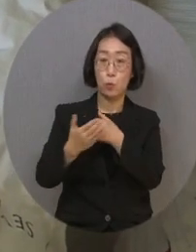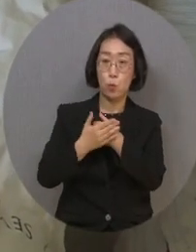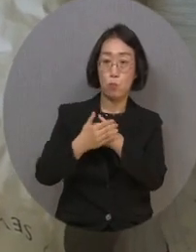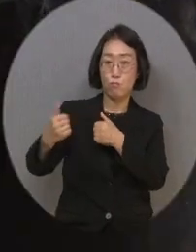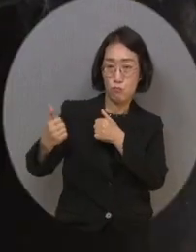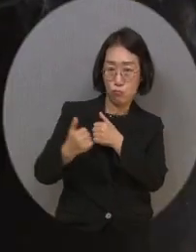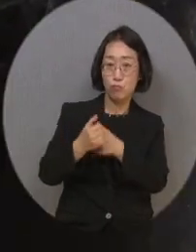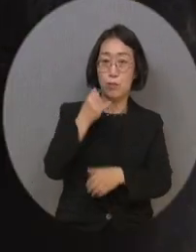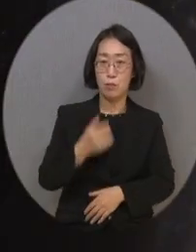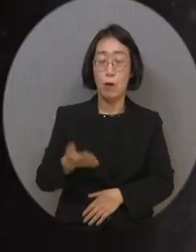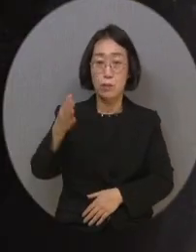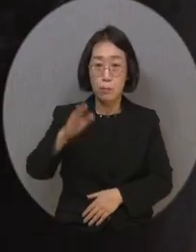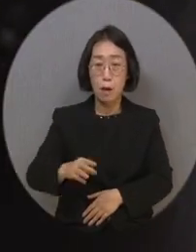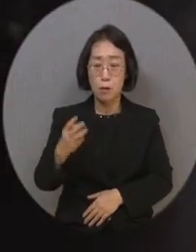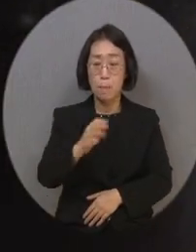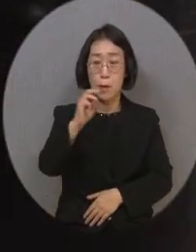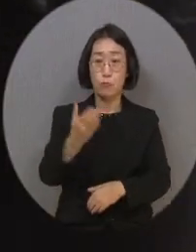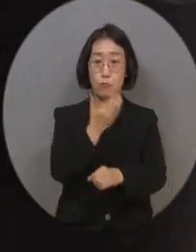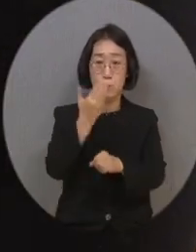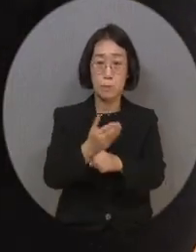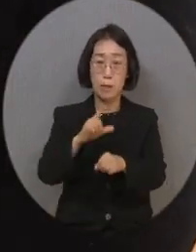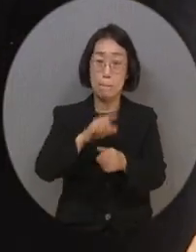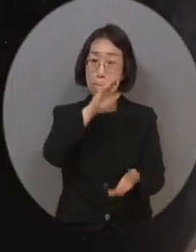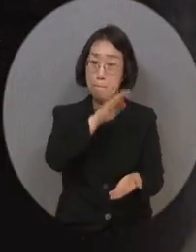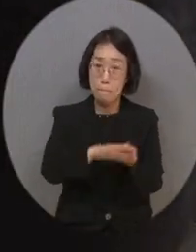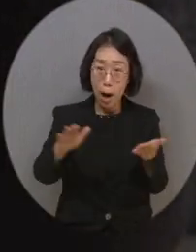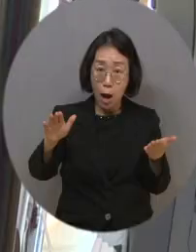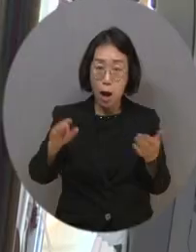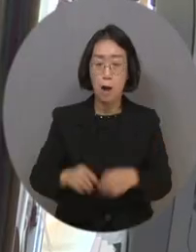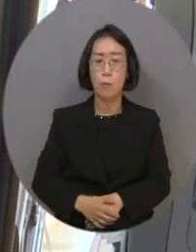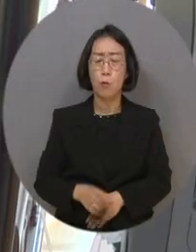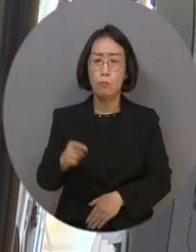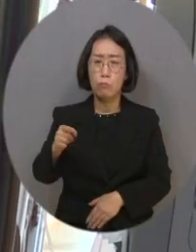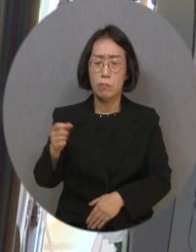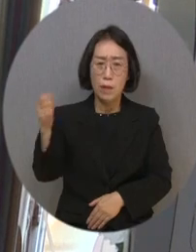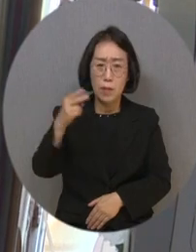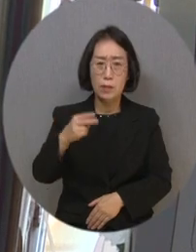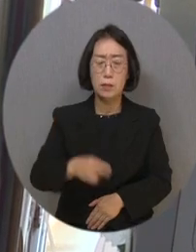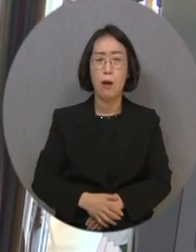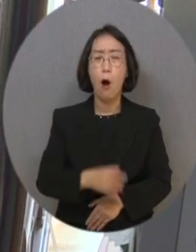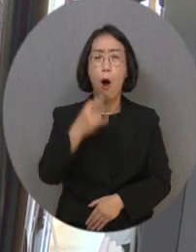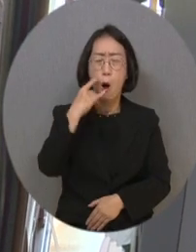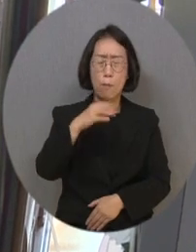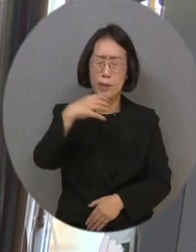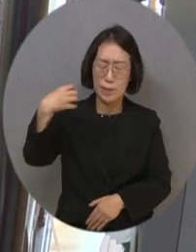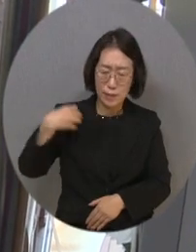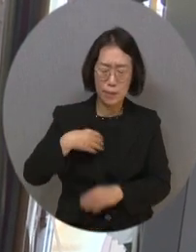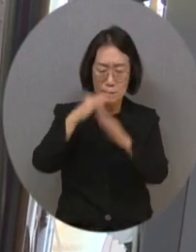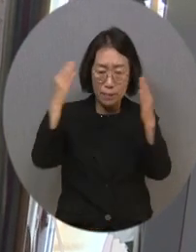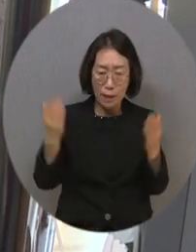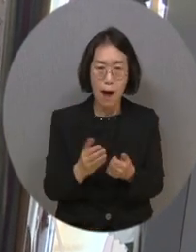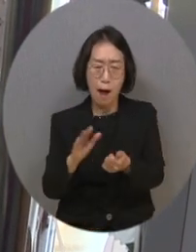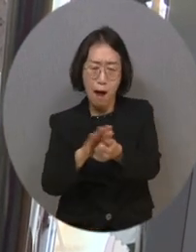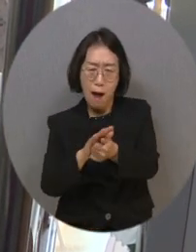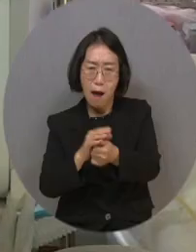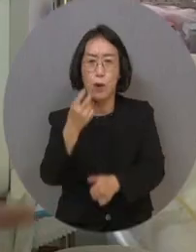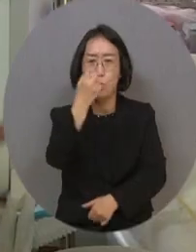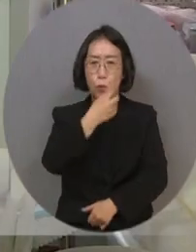있습니다. 하지만 390시간을 모두 소진하고 나면 다시 A씨는 홀로 모든 걸 감당해야 합니다.